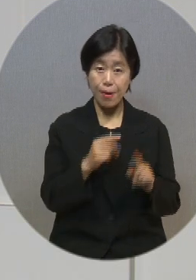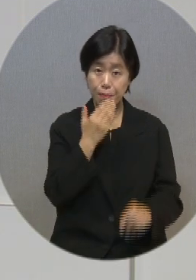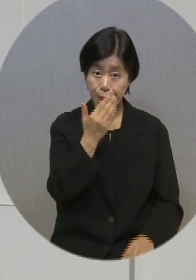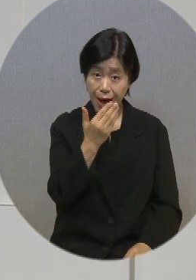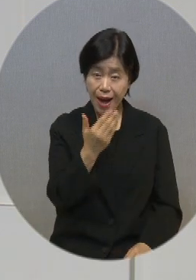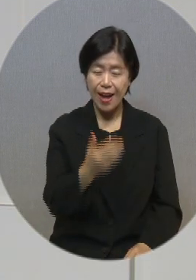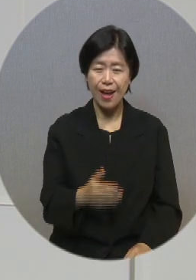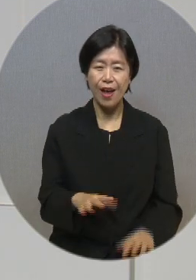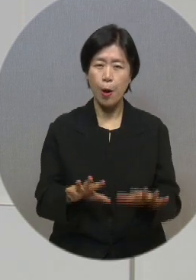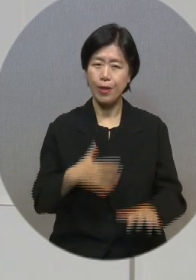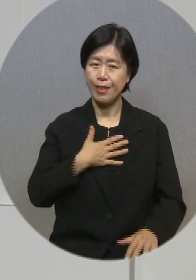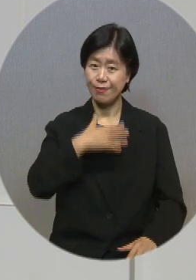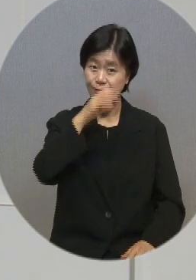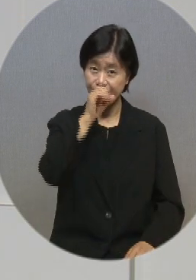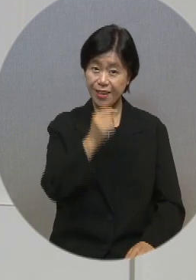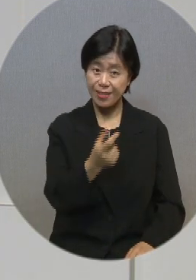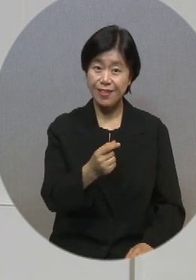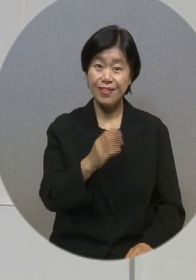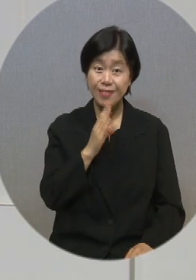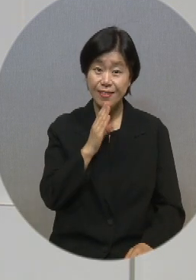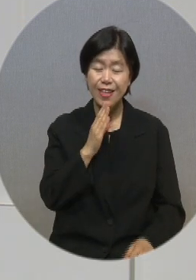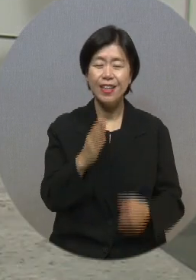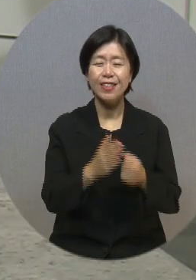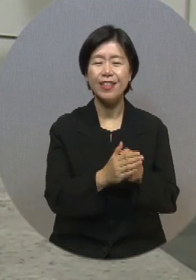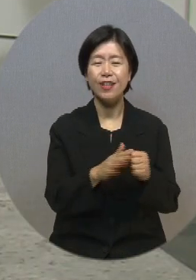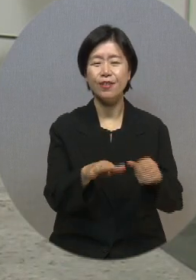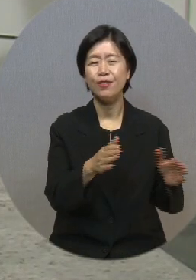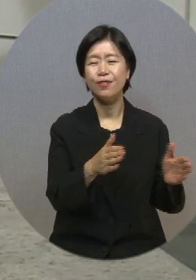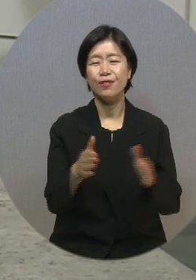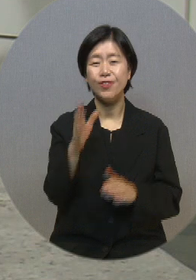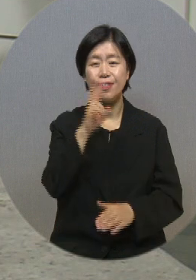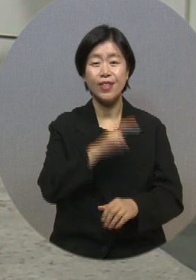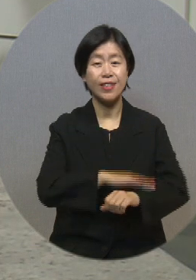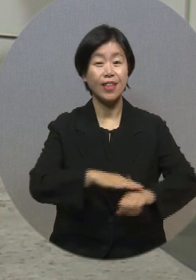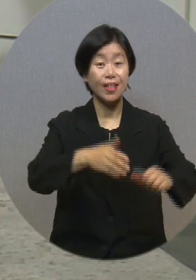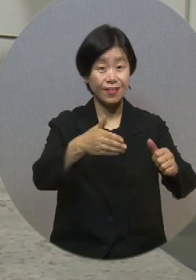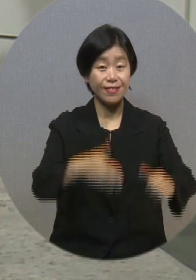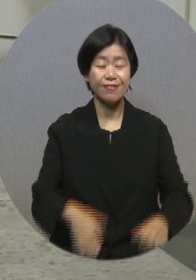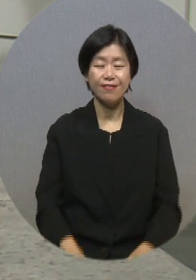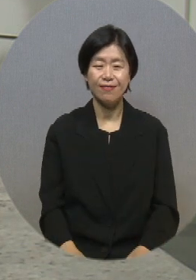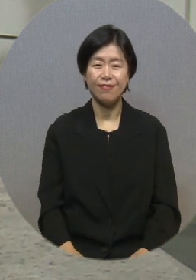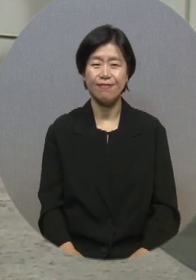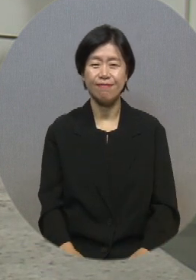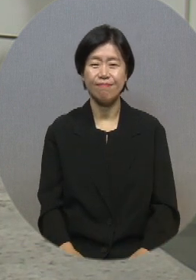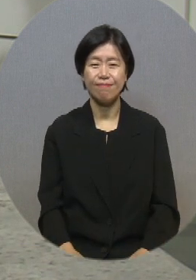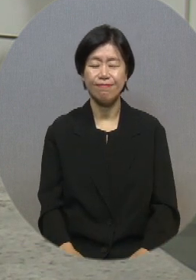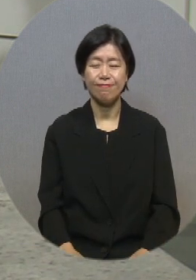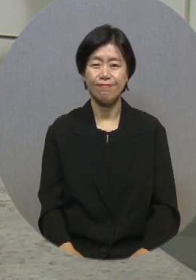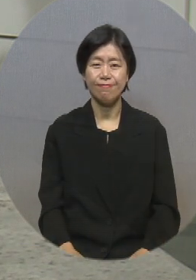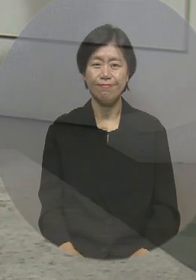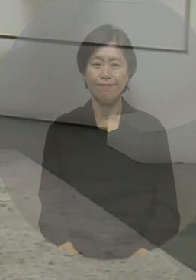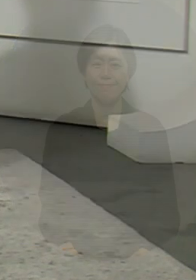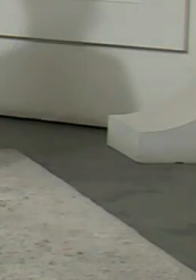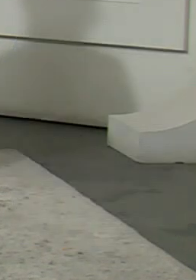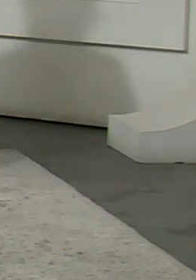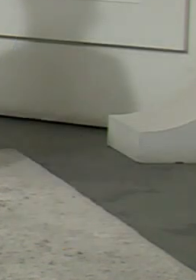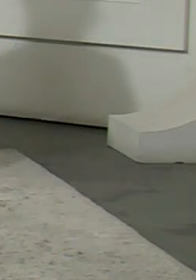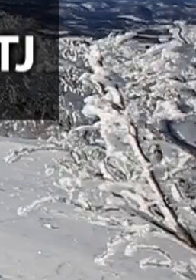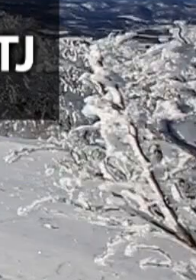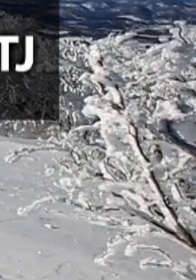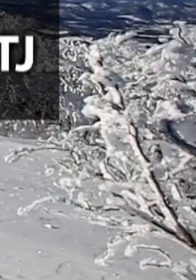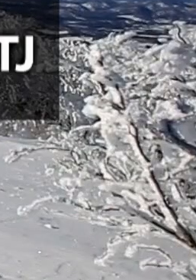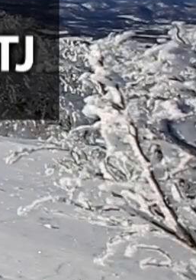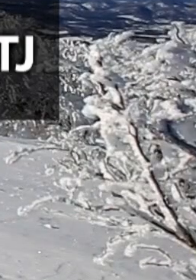같거든요. 준비하신 네. 노래 님이요. 잘 네네. 불러주시기 바랍니다. 네, 알겠습니다.